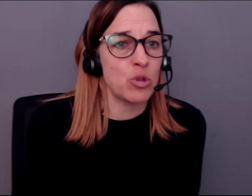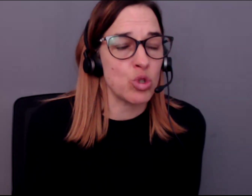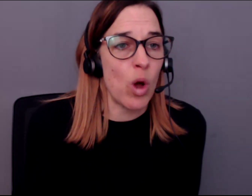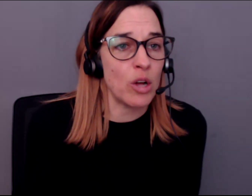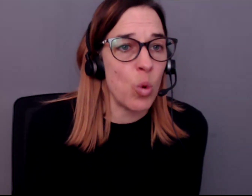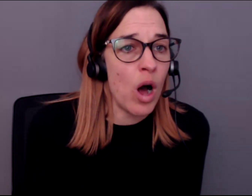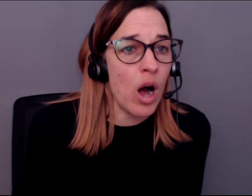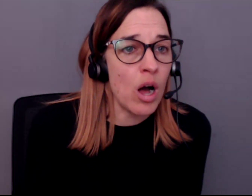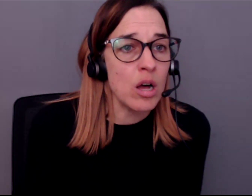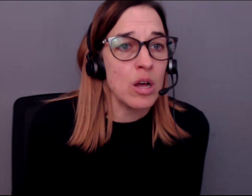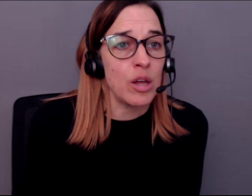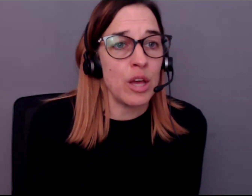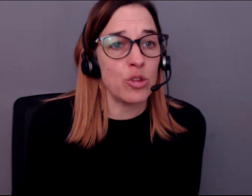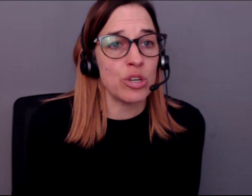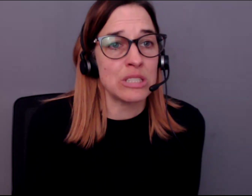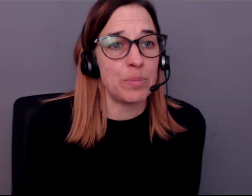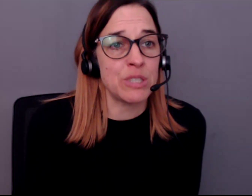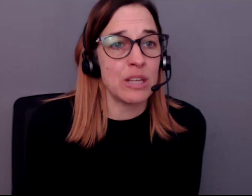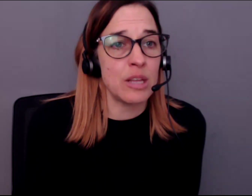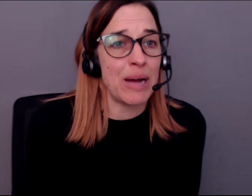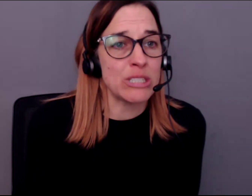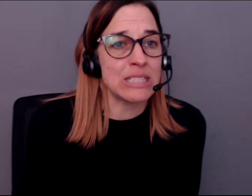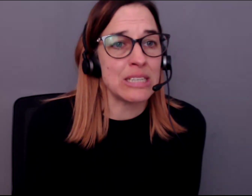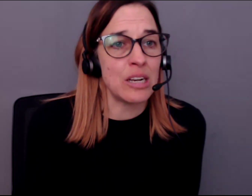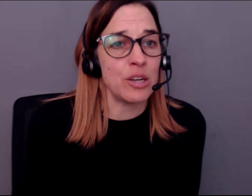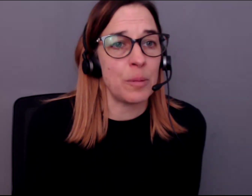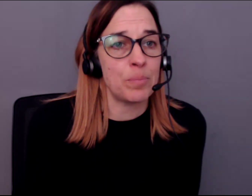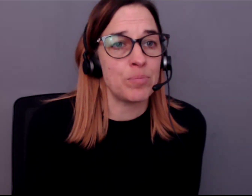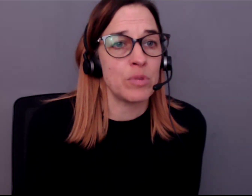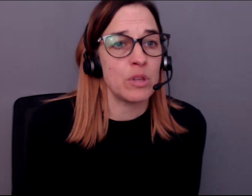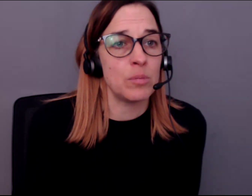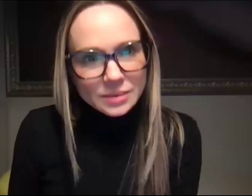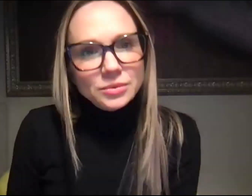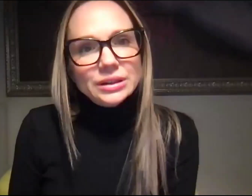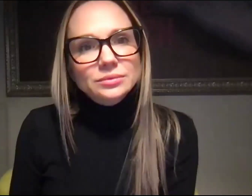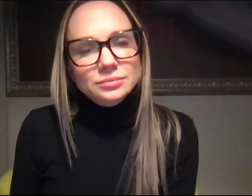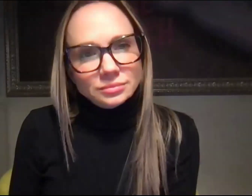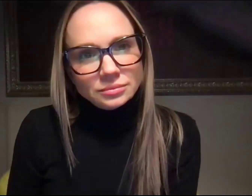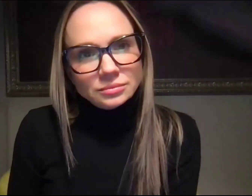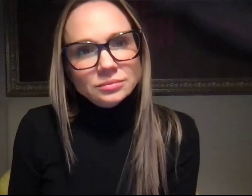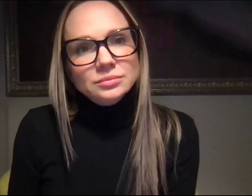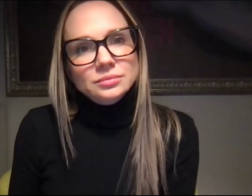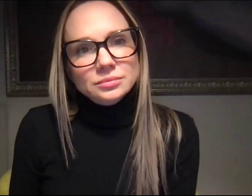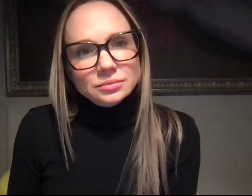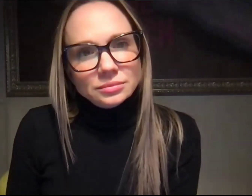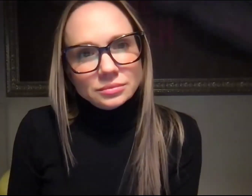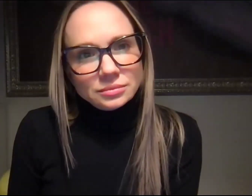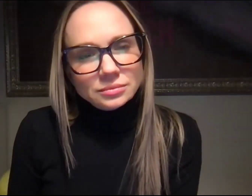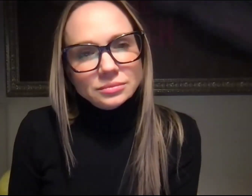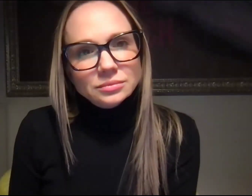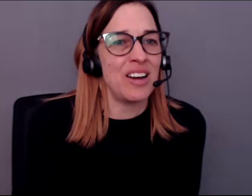qui s'habille toujours en noir. Il y en a qui s'habillent, ça dépend le style Bohème. bohème, oui,